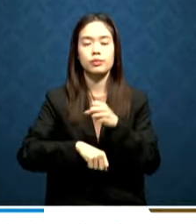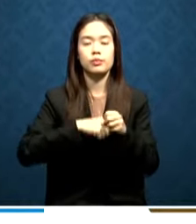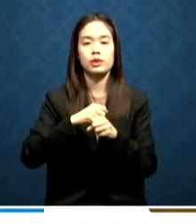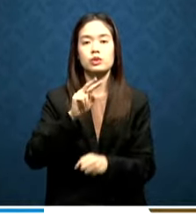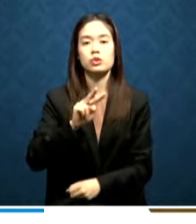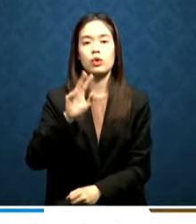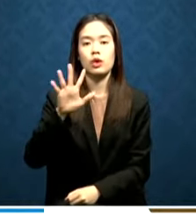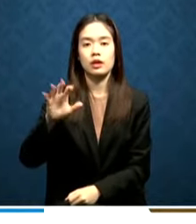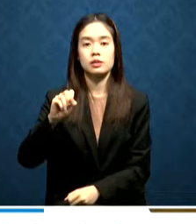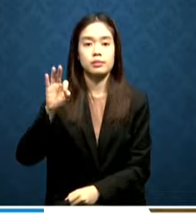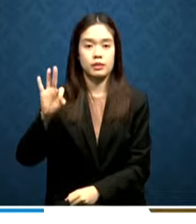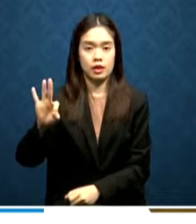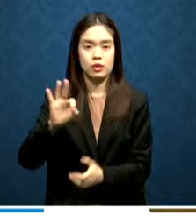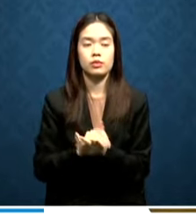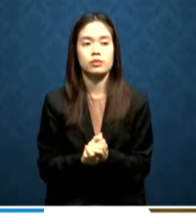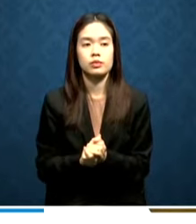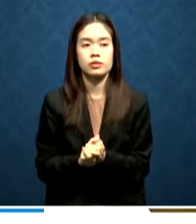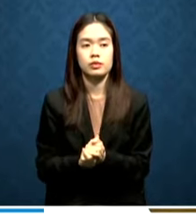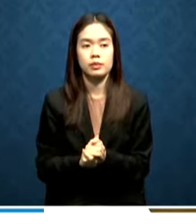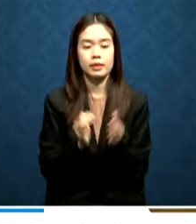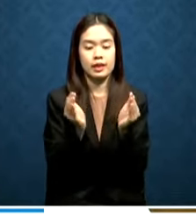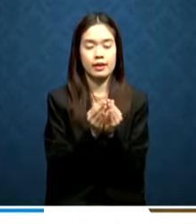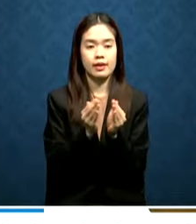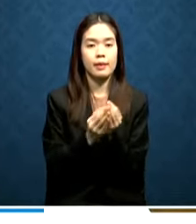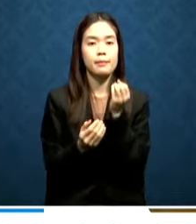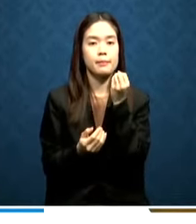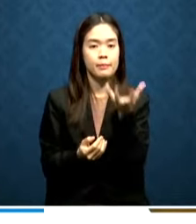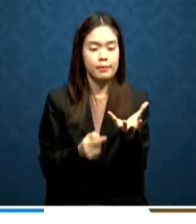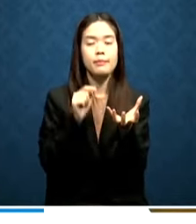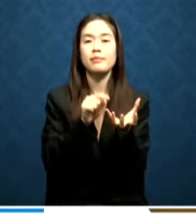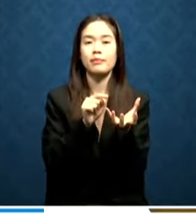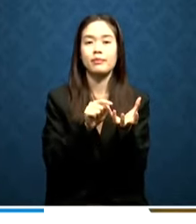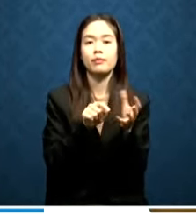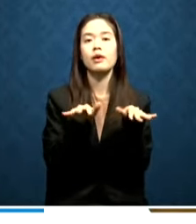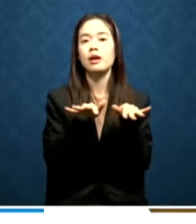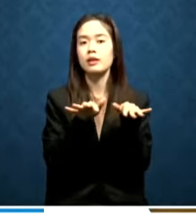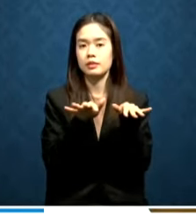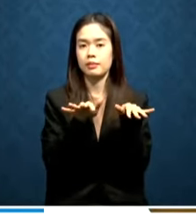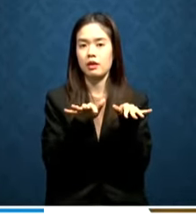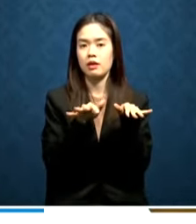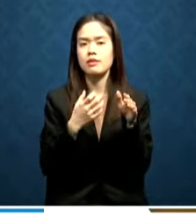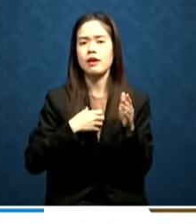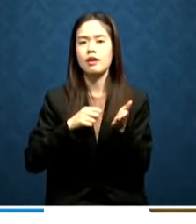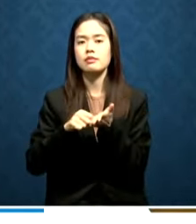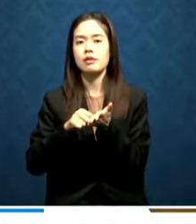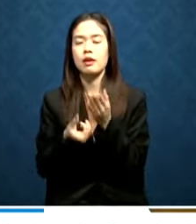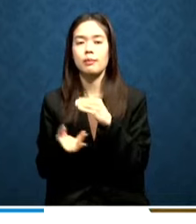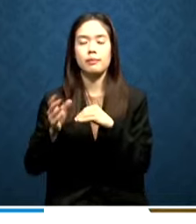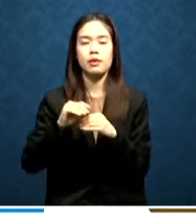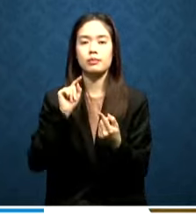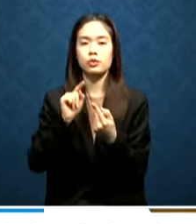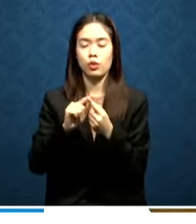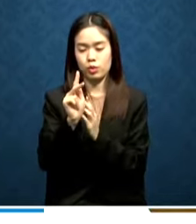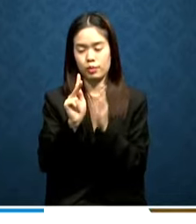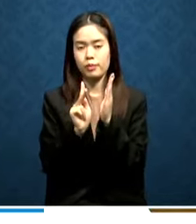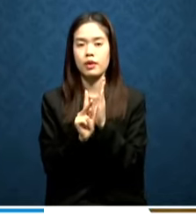เป็นการทำประชามติโดยใช้เสียงข้างมากธรรมดาคือฉบับนี้ที่มาเป็นแบบนั้นนะครับก็คือมีกันแล้วก็ต่อจ